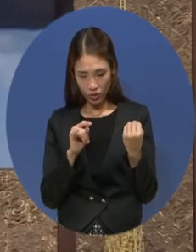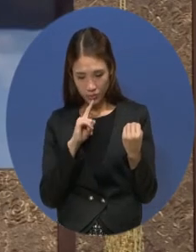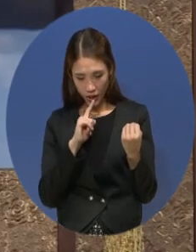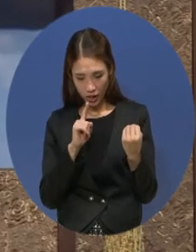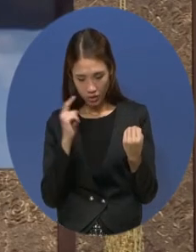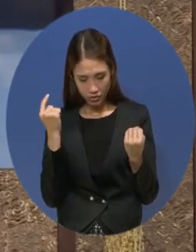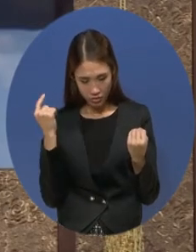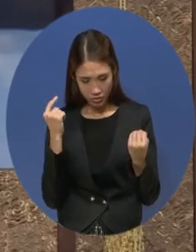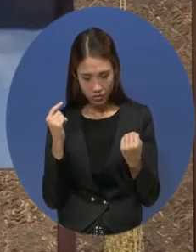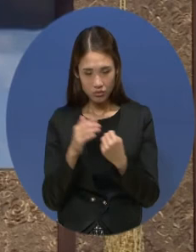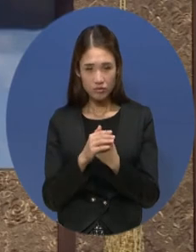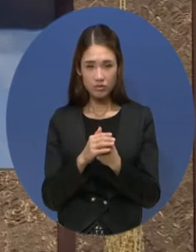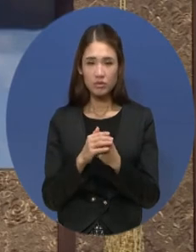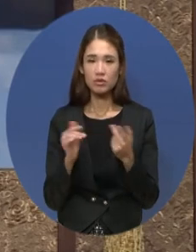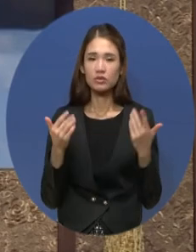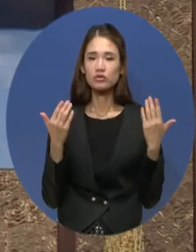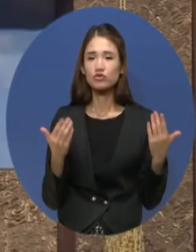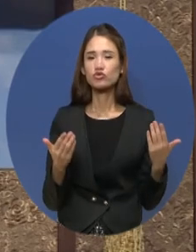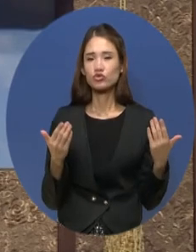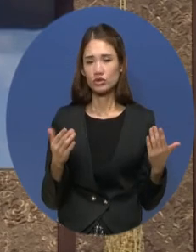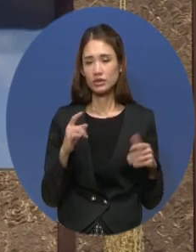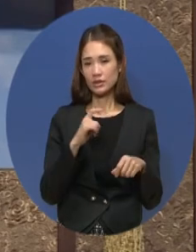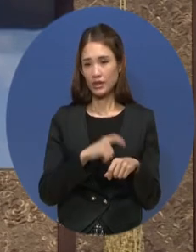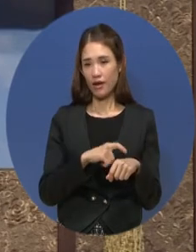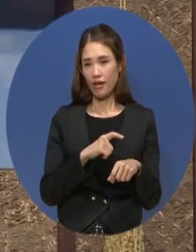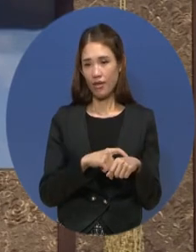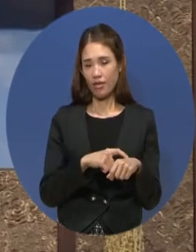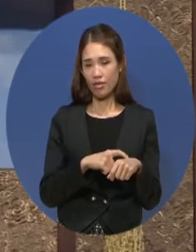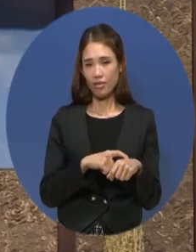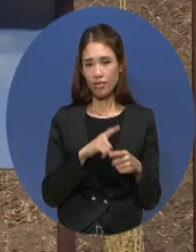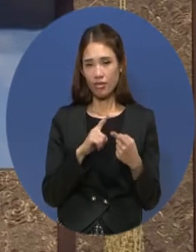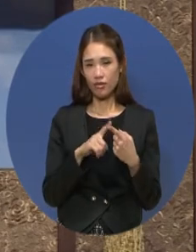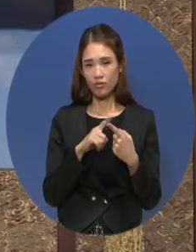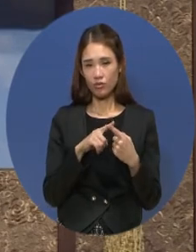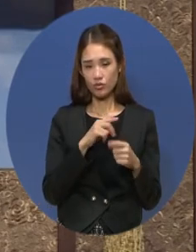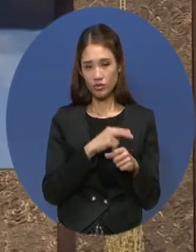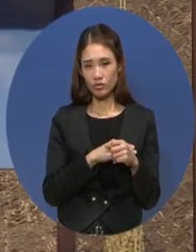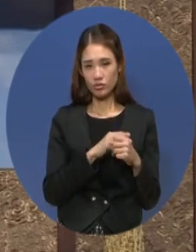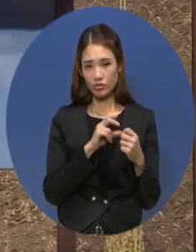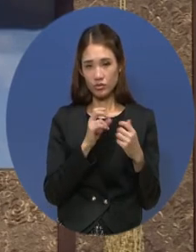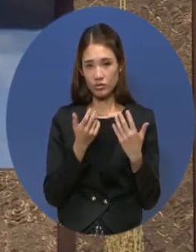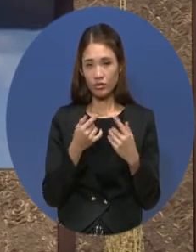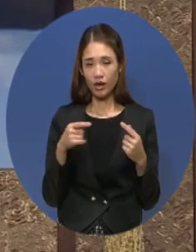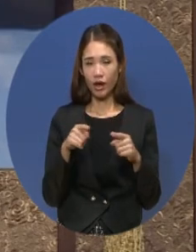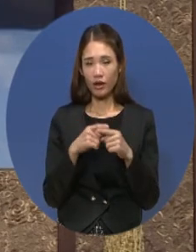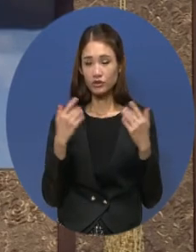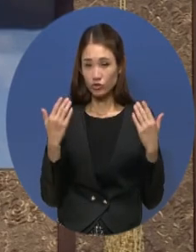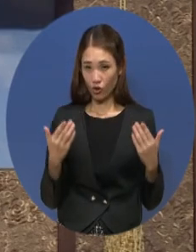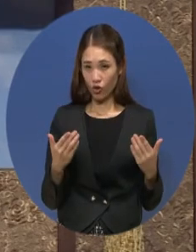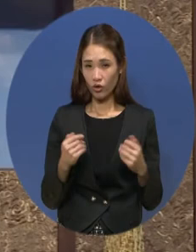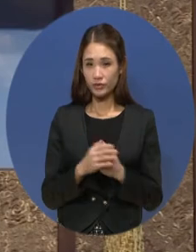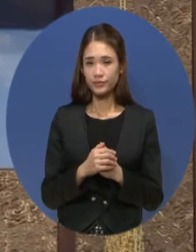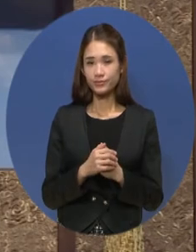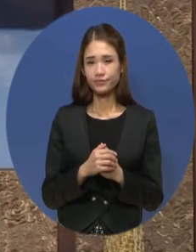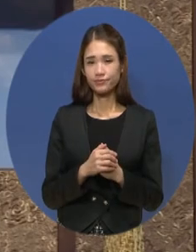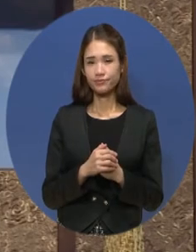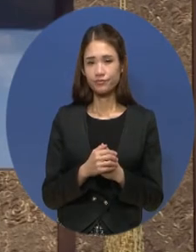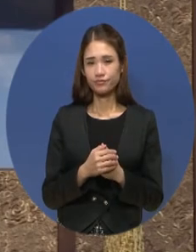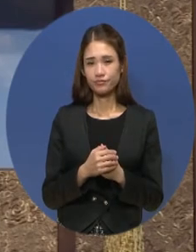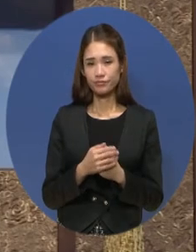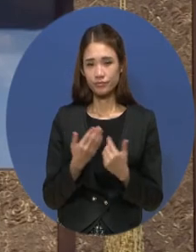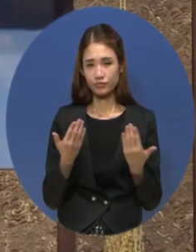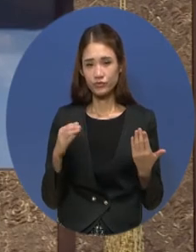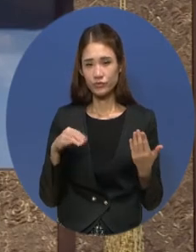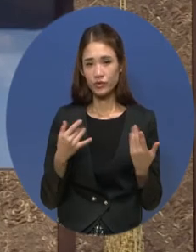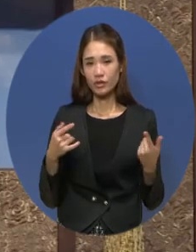쉬는 시간에 쫓아 말씀이 선생님들 하고 어이 용인 들과 같이 쉬는 거죠 저희 쉼터에서 같이